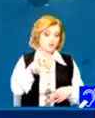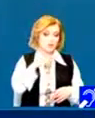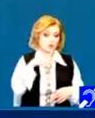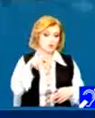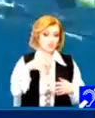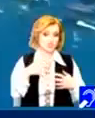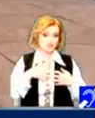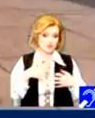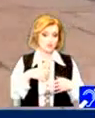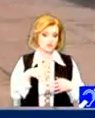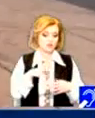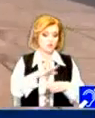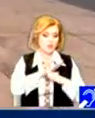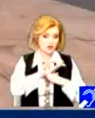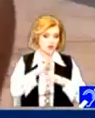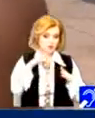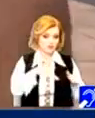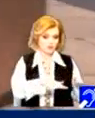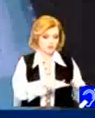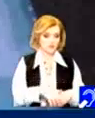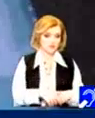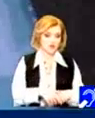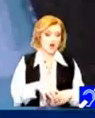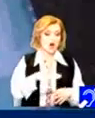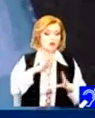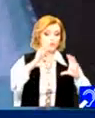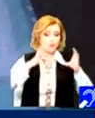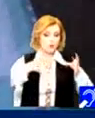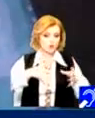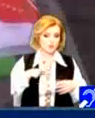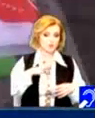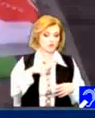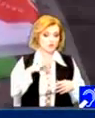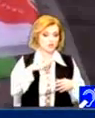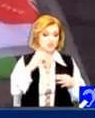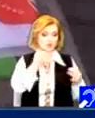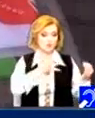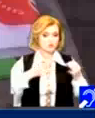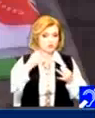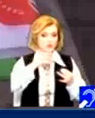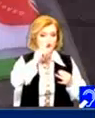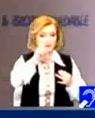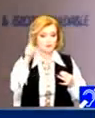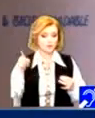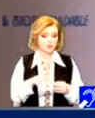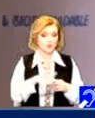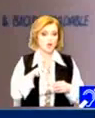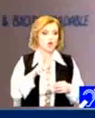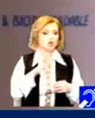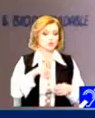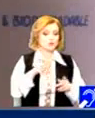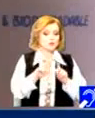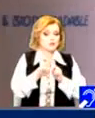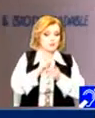toată biodiversitatea. În lume au fost implementate mai multe proiecte de excludere a pungilor de plastic, exemplele de la care se poate inspira